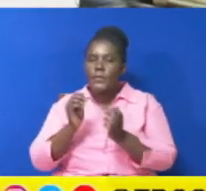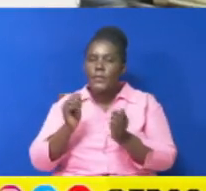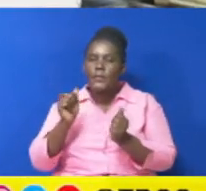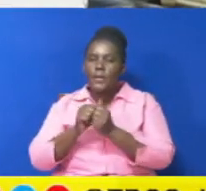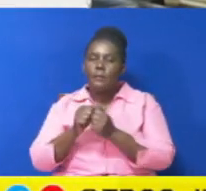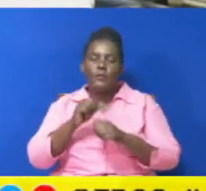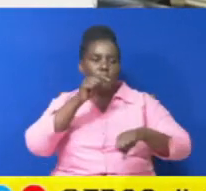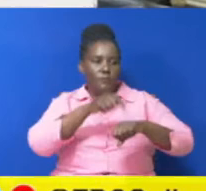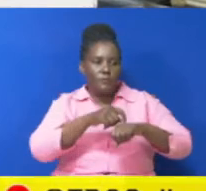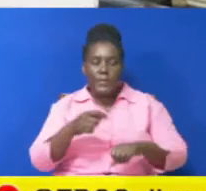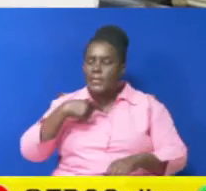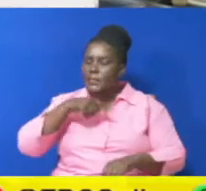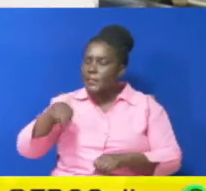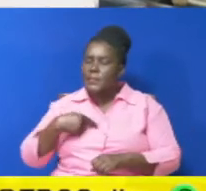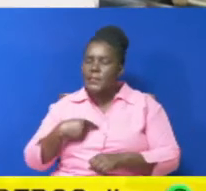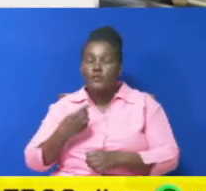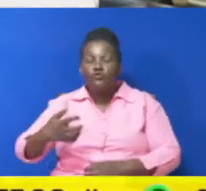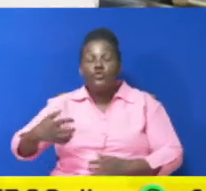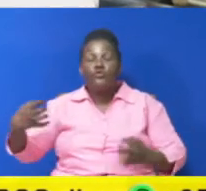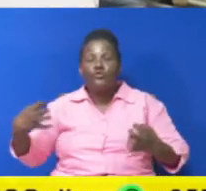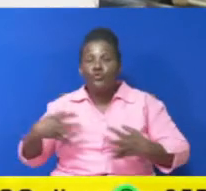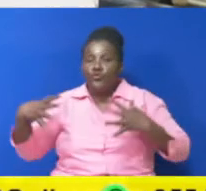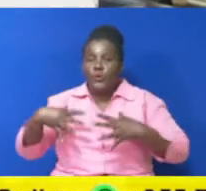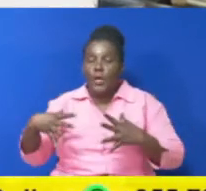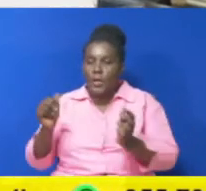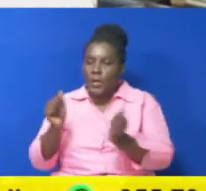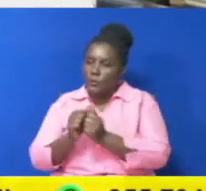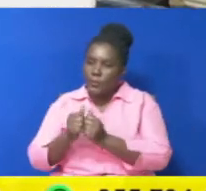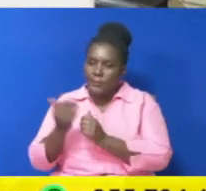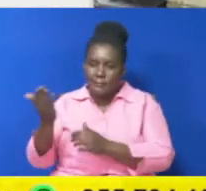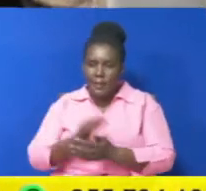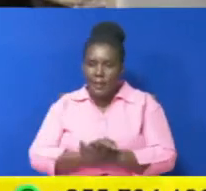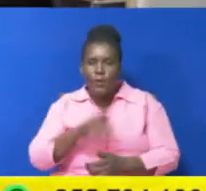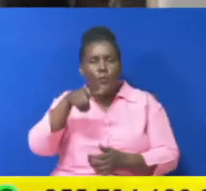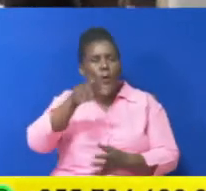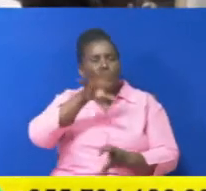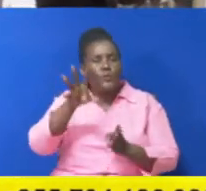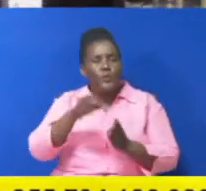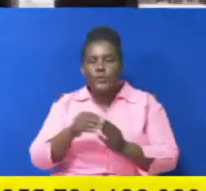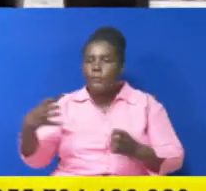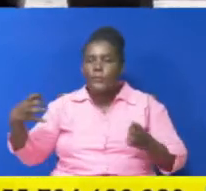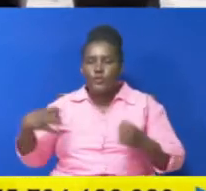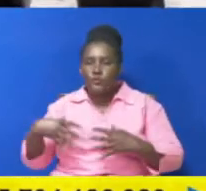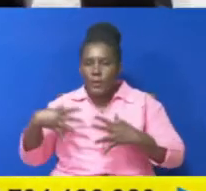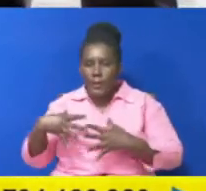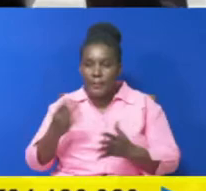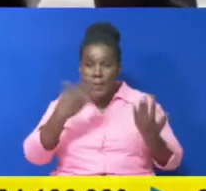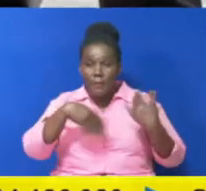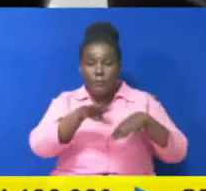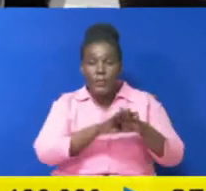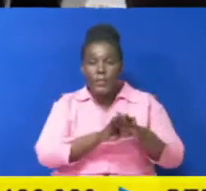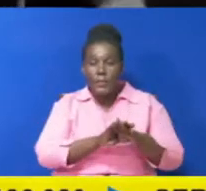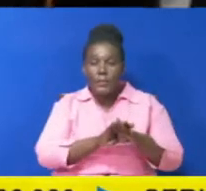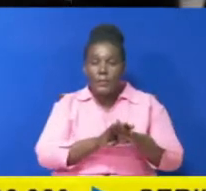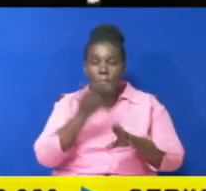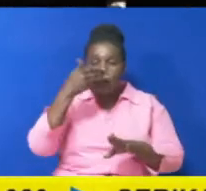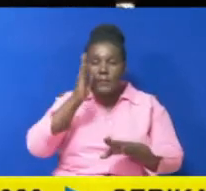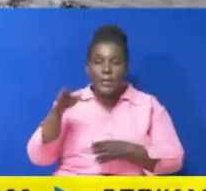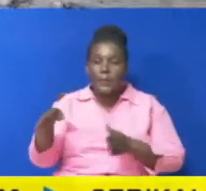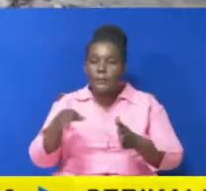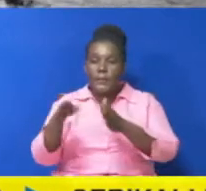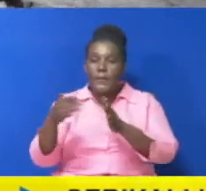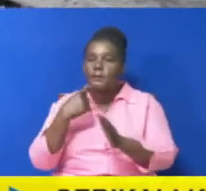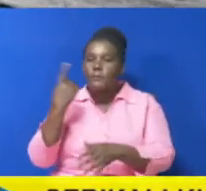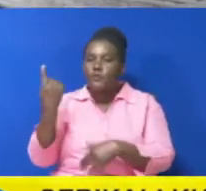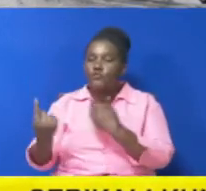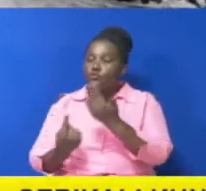tukio limetushtua sana wakazi wote, wananchi wote kwa ujumla. Mwenyekiti wa mtaa Mpiji Magoe, Said Suleimani,